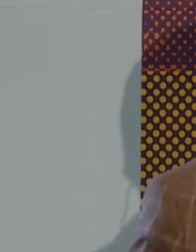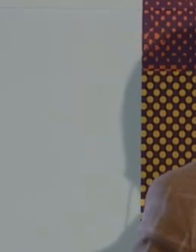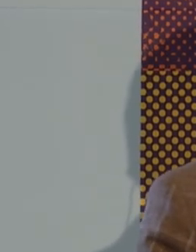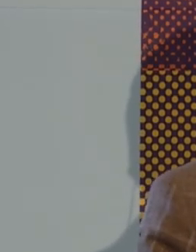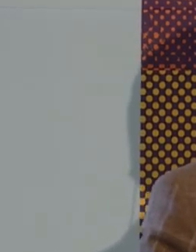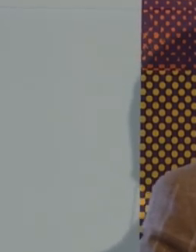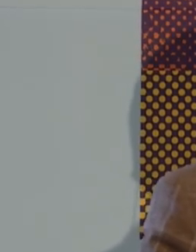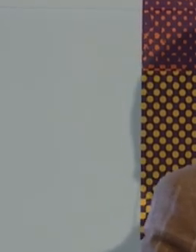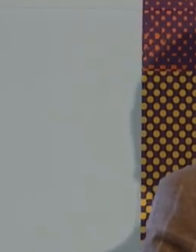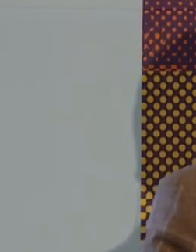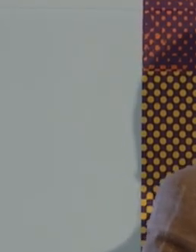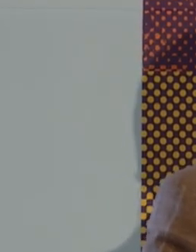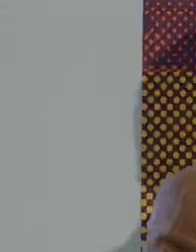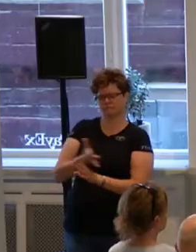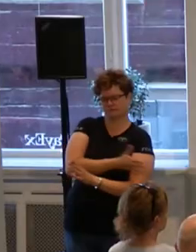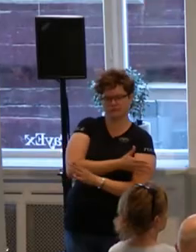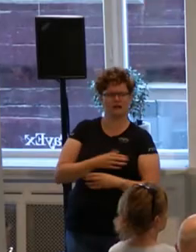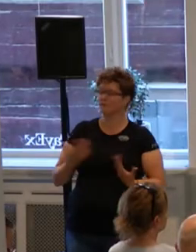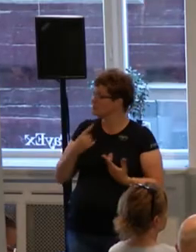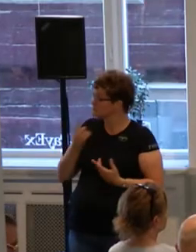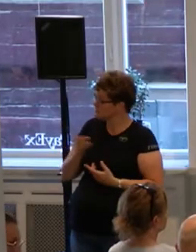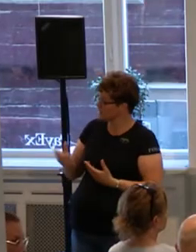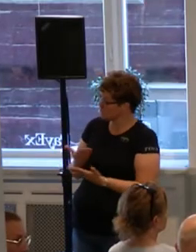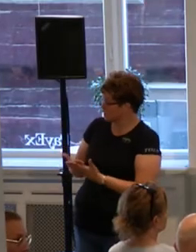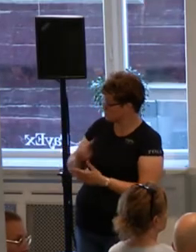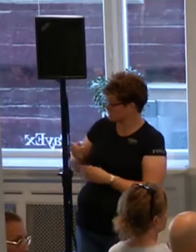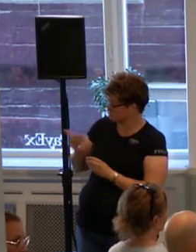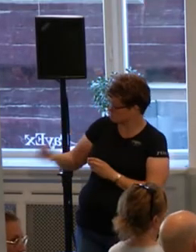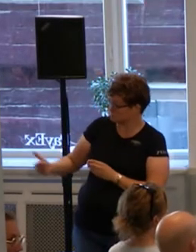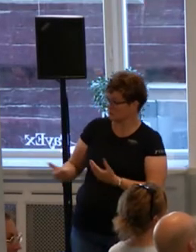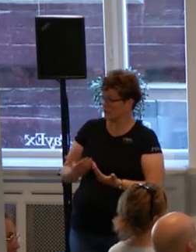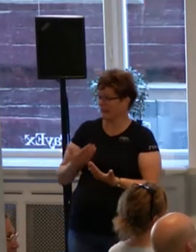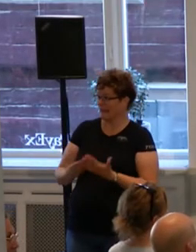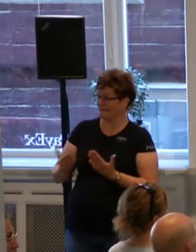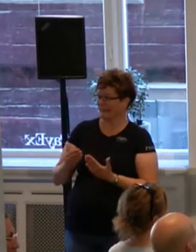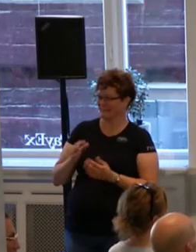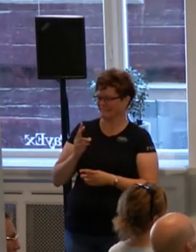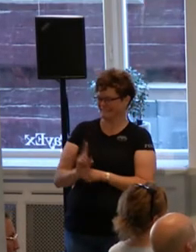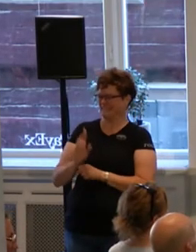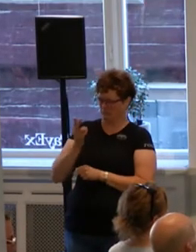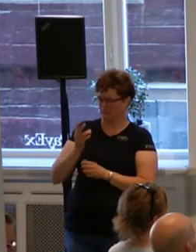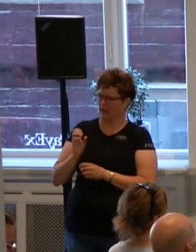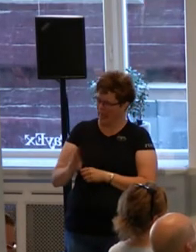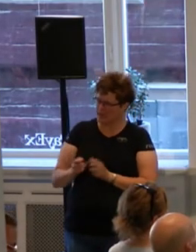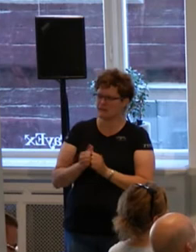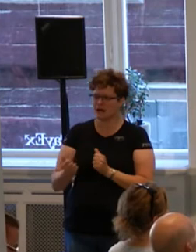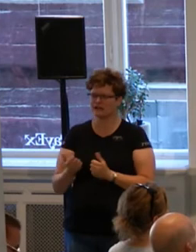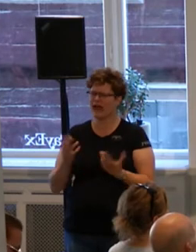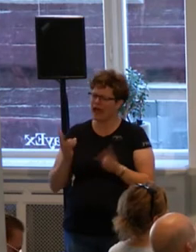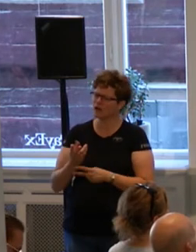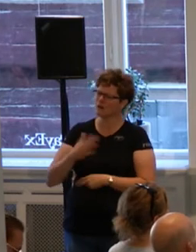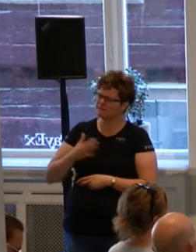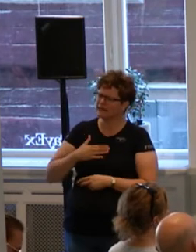liksom utvärderingarna från de om jag skulle säga vad kommer ni föreslå så kommer du säga att det inte är dags än. Men jag vill ändå höra lite riktningar,